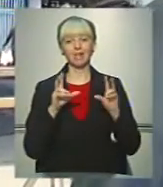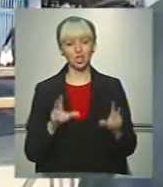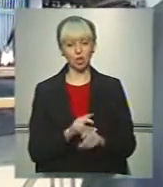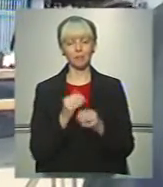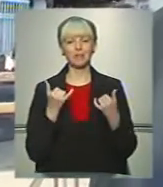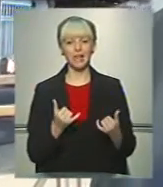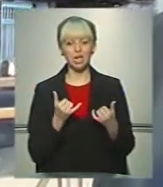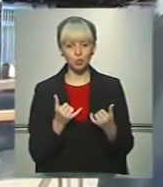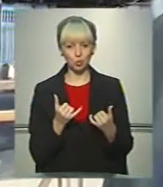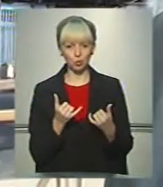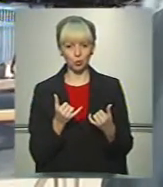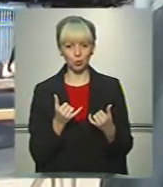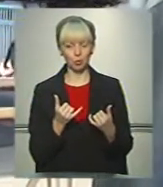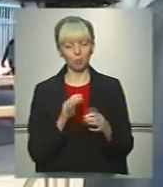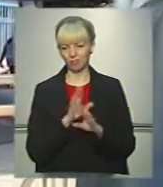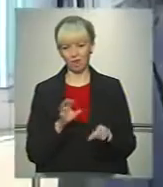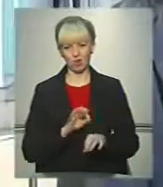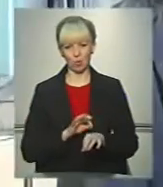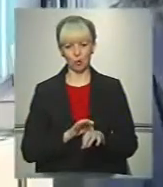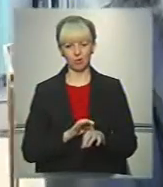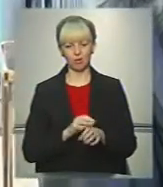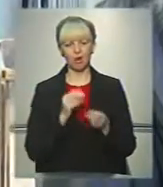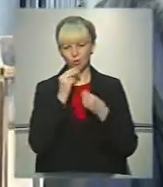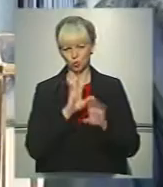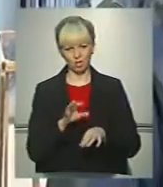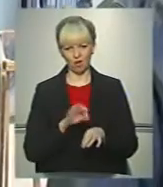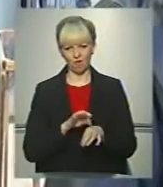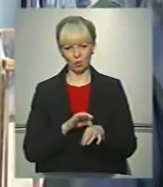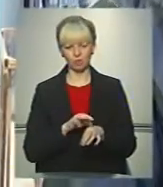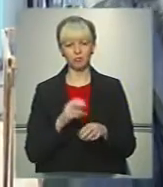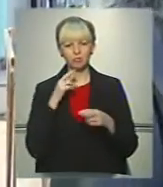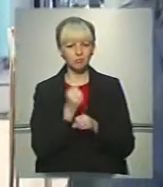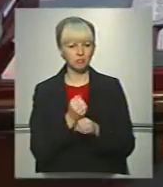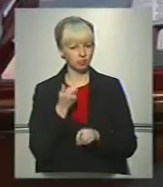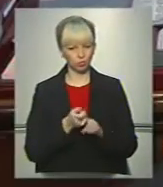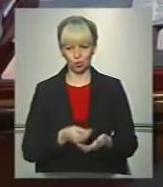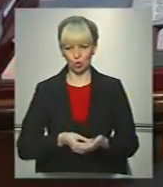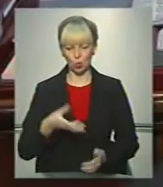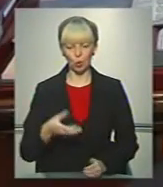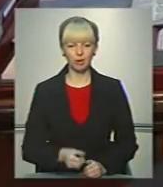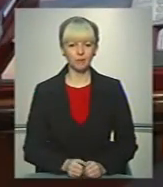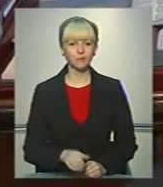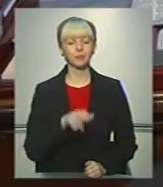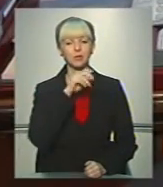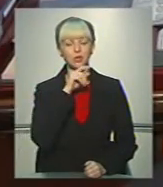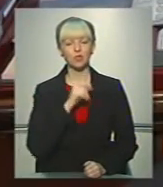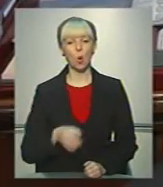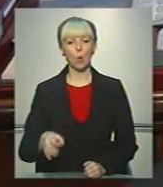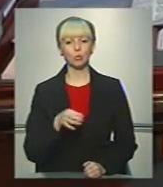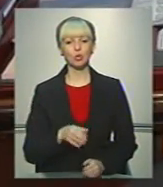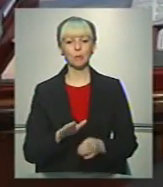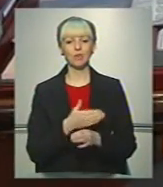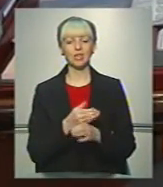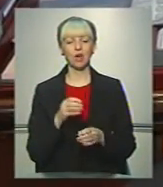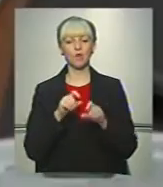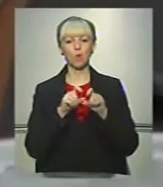щастю, на сьогоднішній день не хворію. Лучше не хворіти, бо ліки дуже дорогі. У Чернівецькому обласному